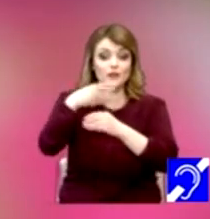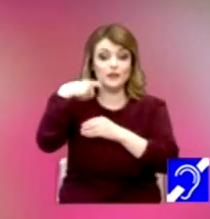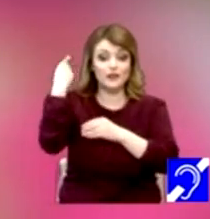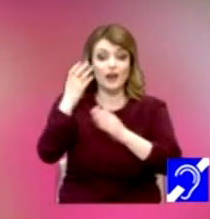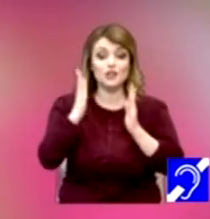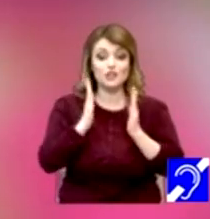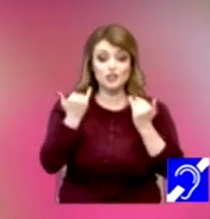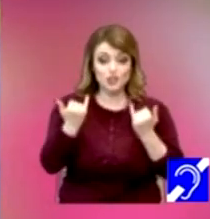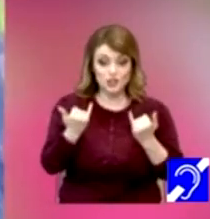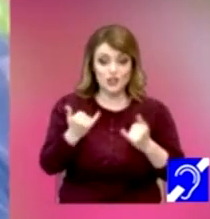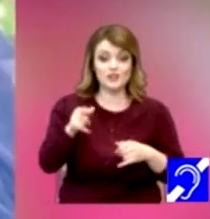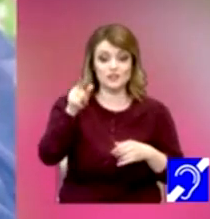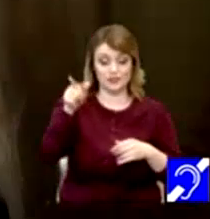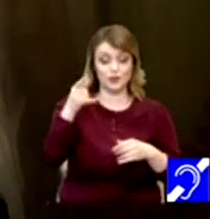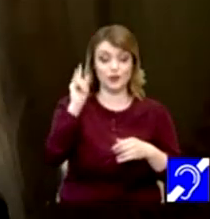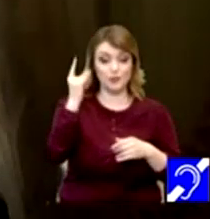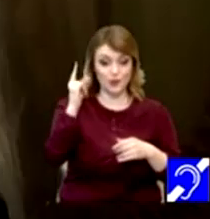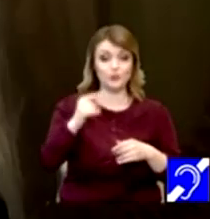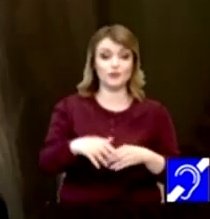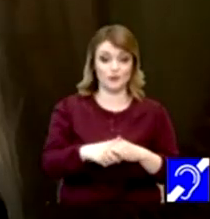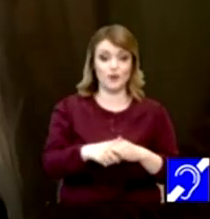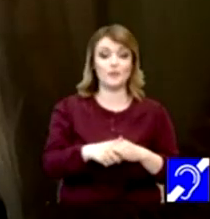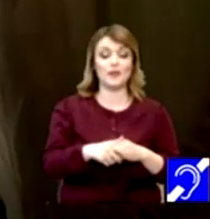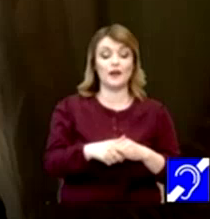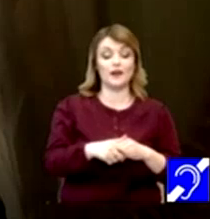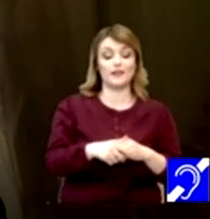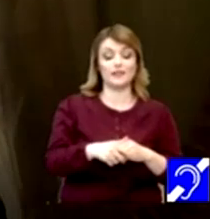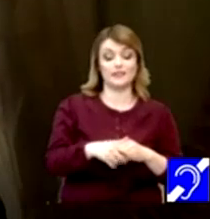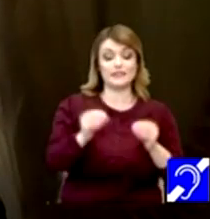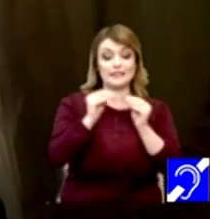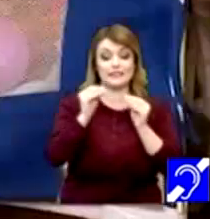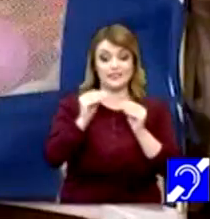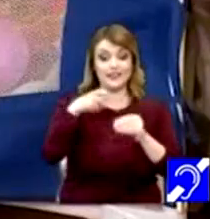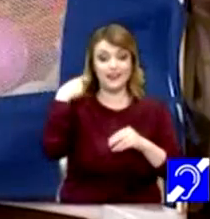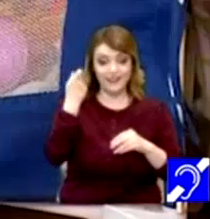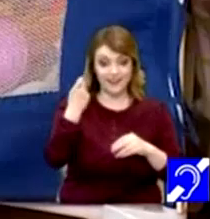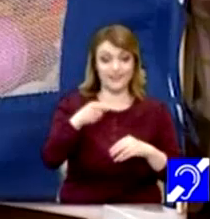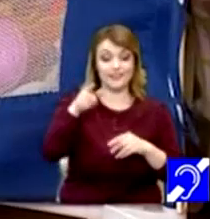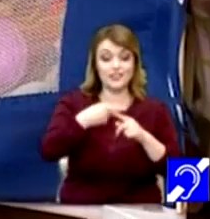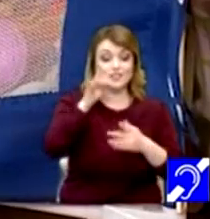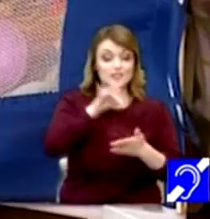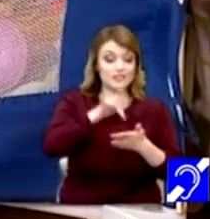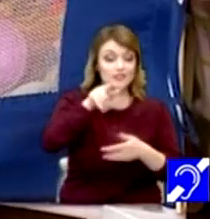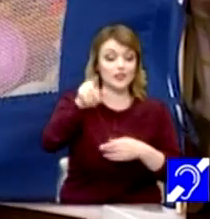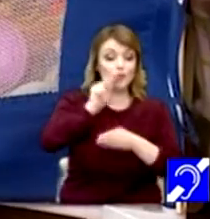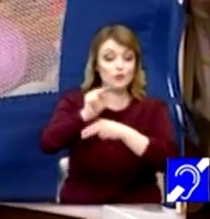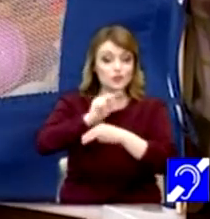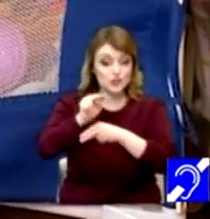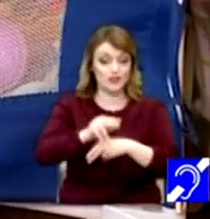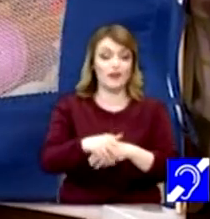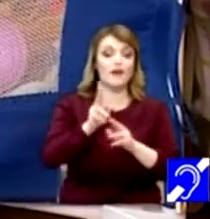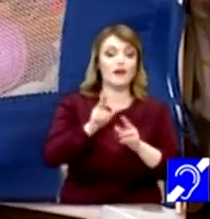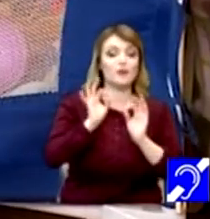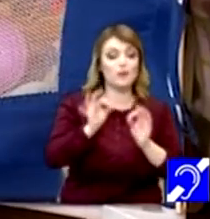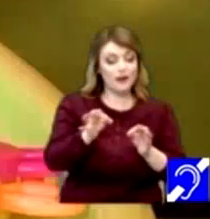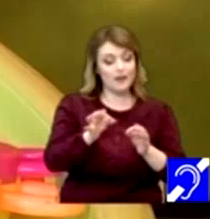centru maternal a locuit 7 luni. În această perioadă a învățat cum să aibă grijă de copil, cum să-și aranjeze lucrurile și cum să acționeze în